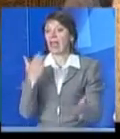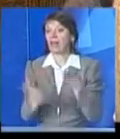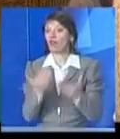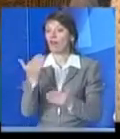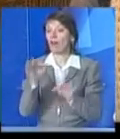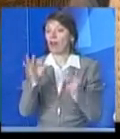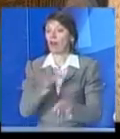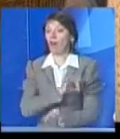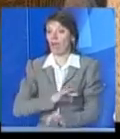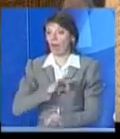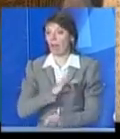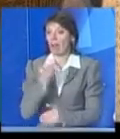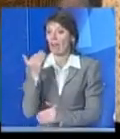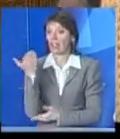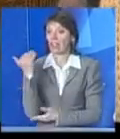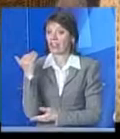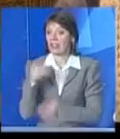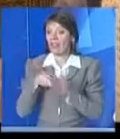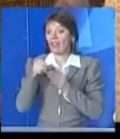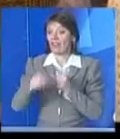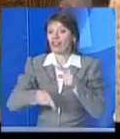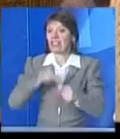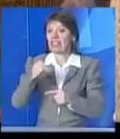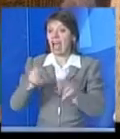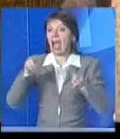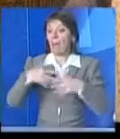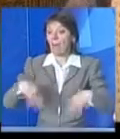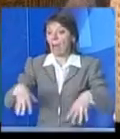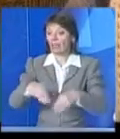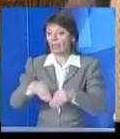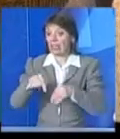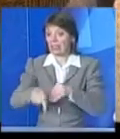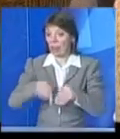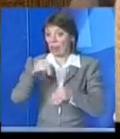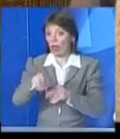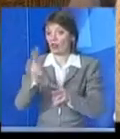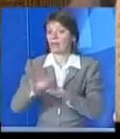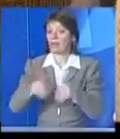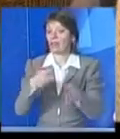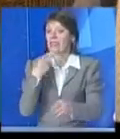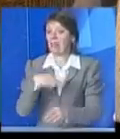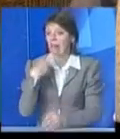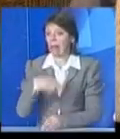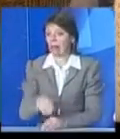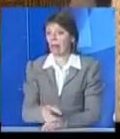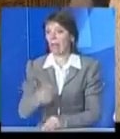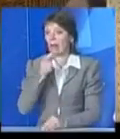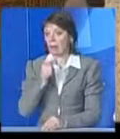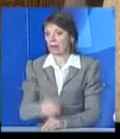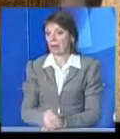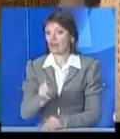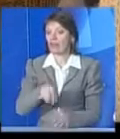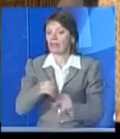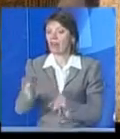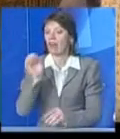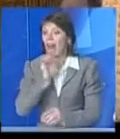ви правильно виховали, то ваша дитина, вийшовши за межі вашої сім'ї, і хтось їй запропонує сигаретку, горілку, кудись піти щось